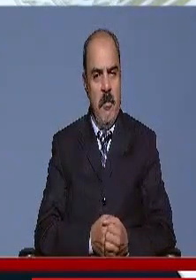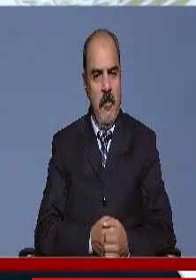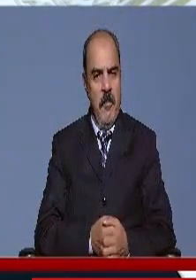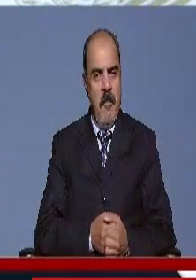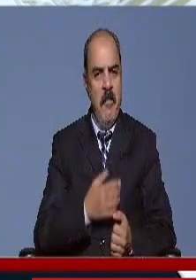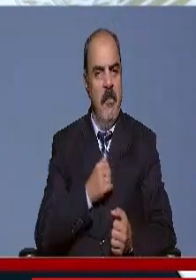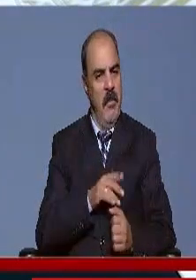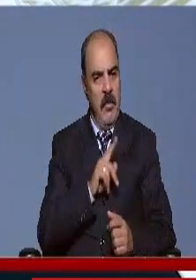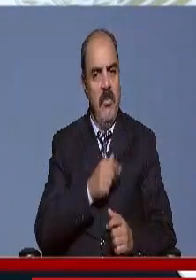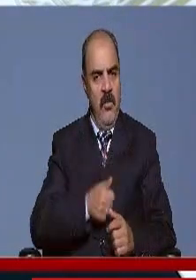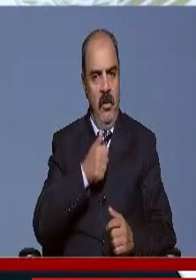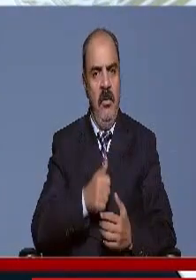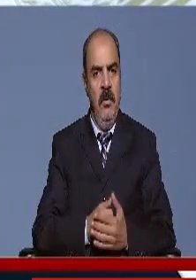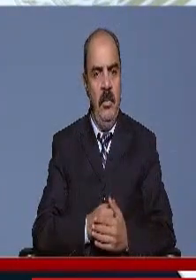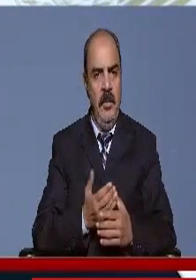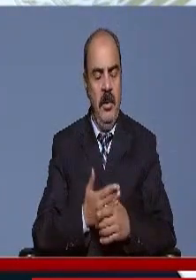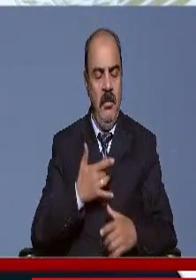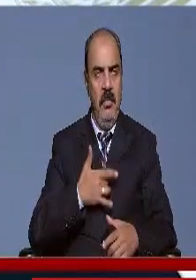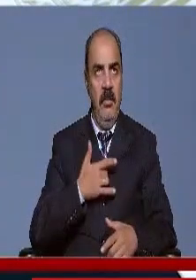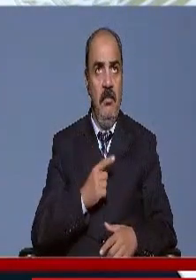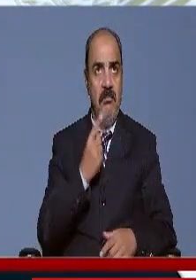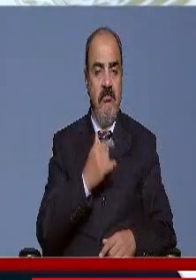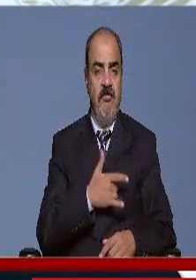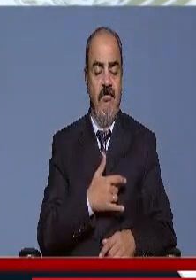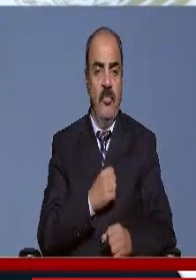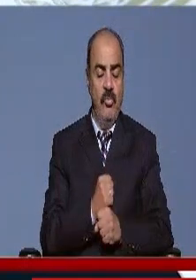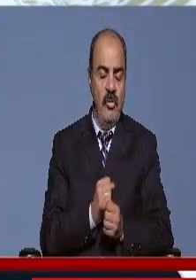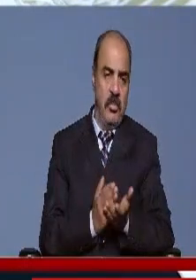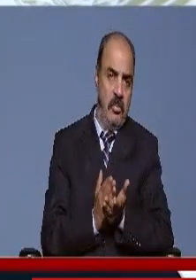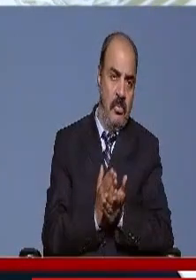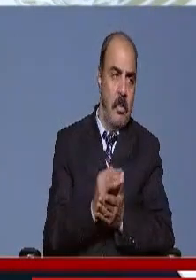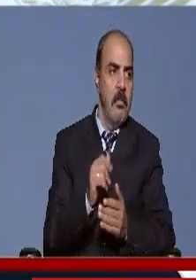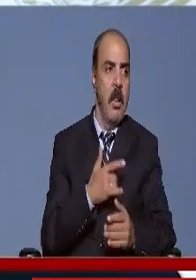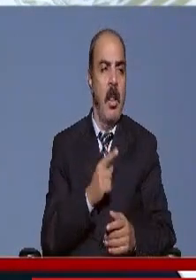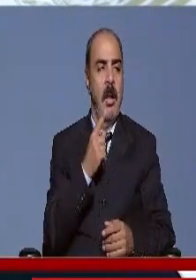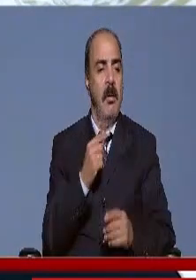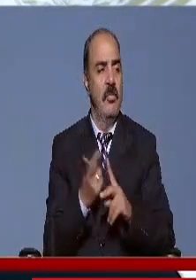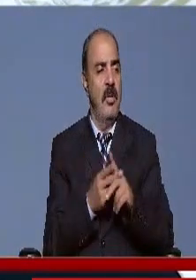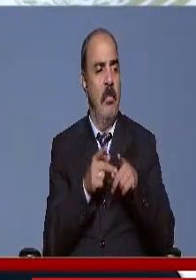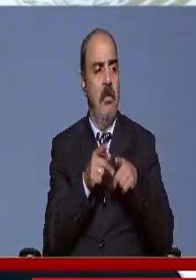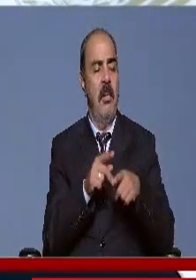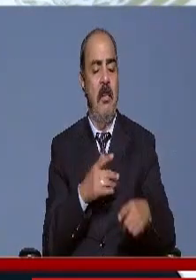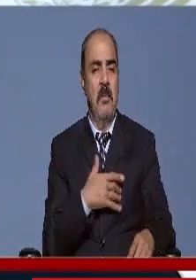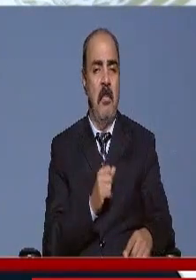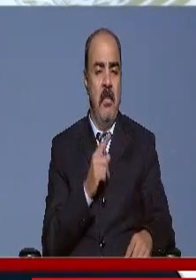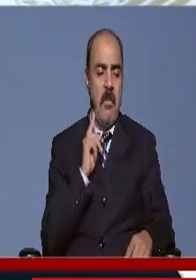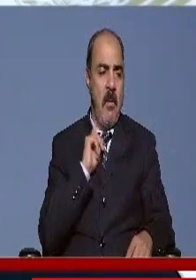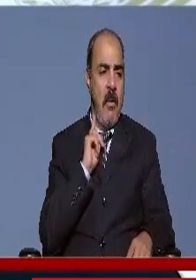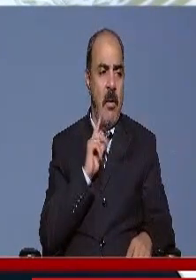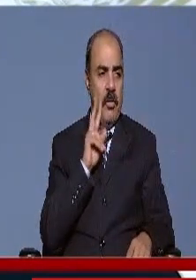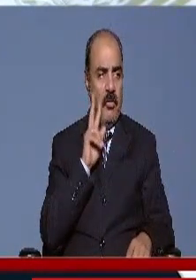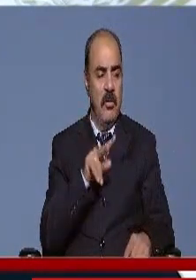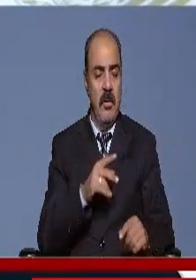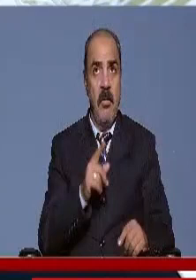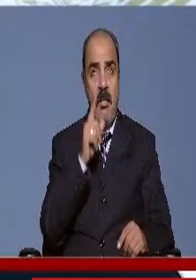هننجح فيه لأن الإخلاص في العمل من أجل الأبرياء ومن أجل المسلمين لازم ربنا